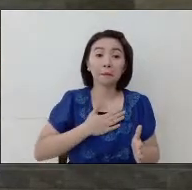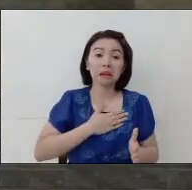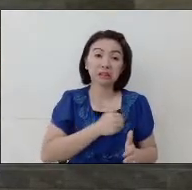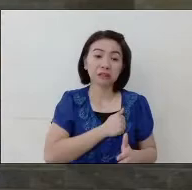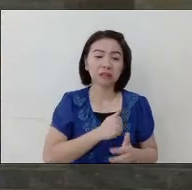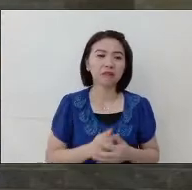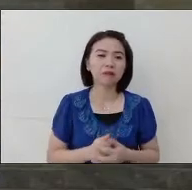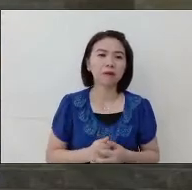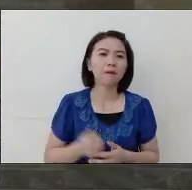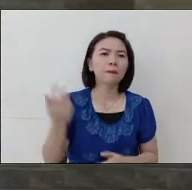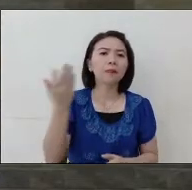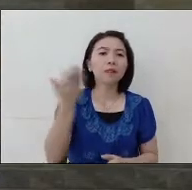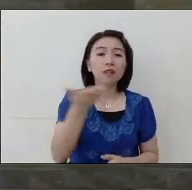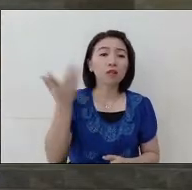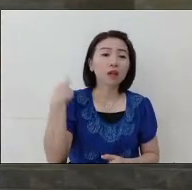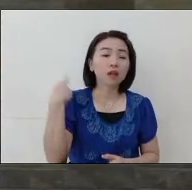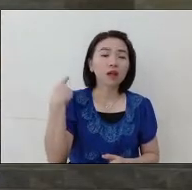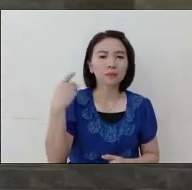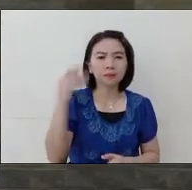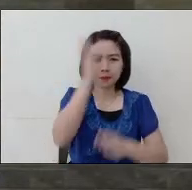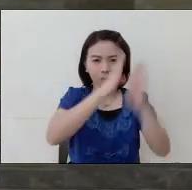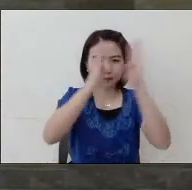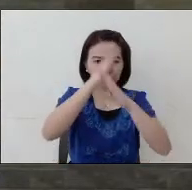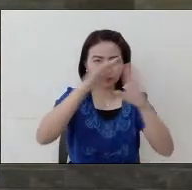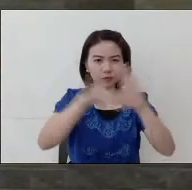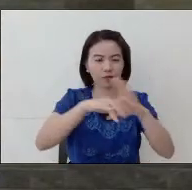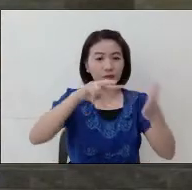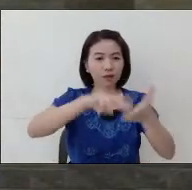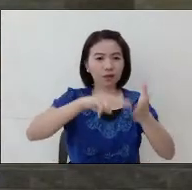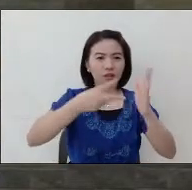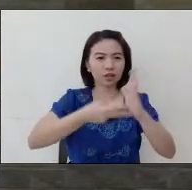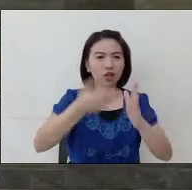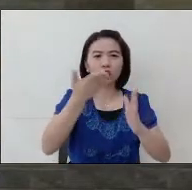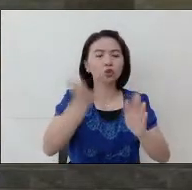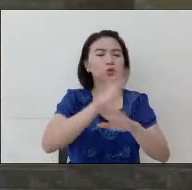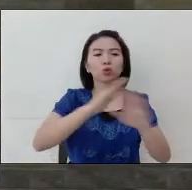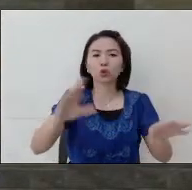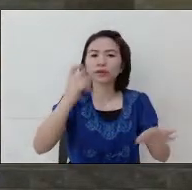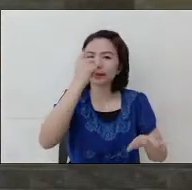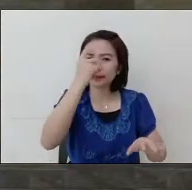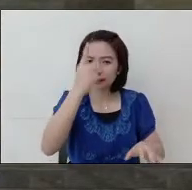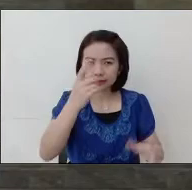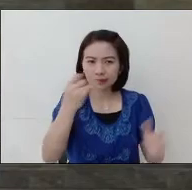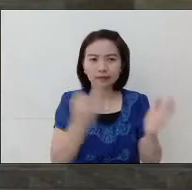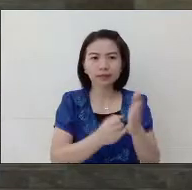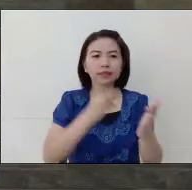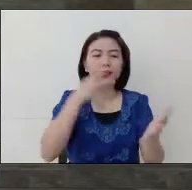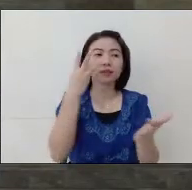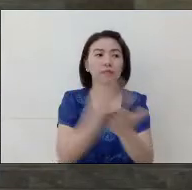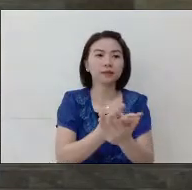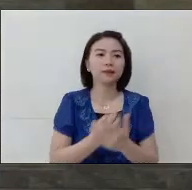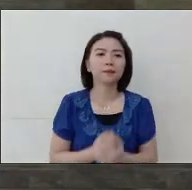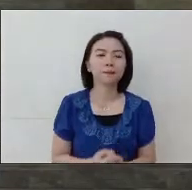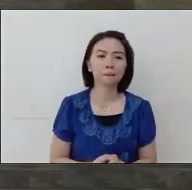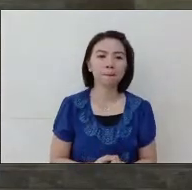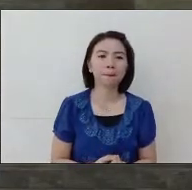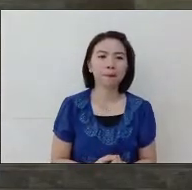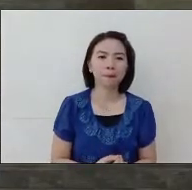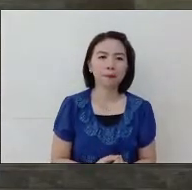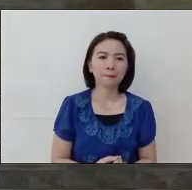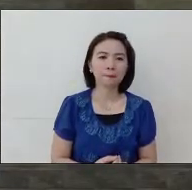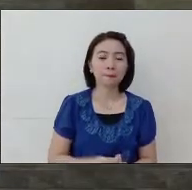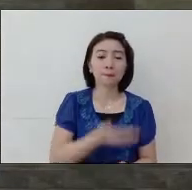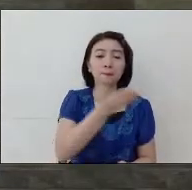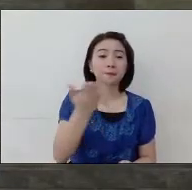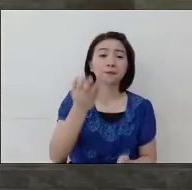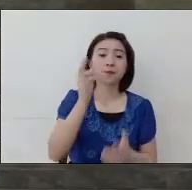Meron kang problema sa definition. You do not define the word properly. If you want to define the word properly, then define